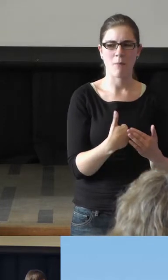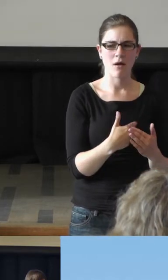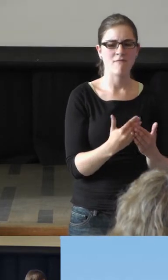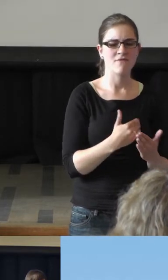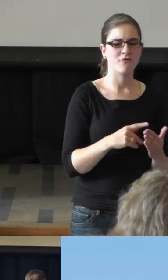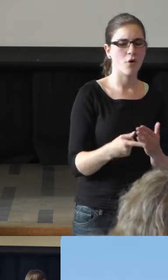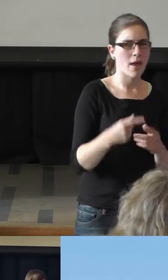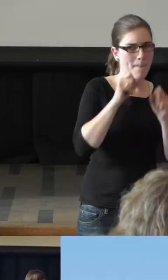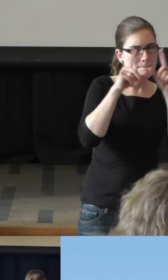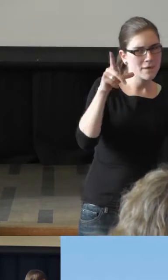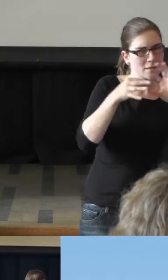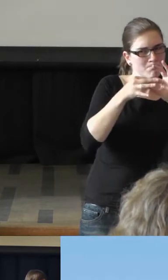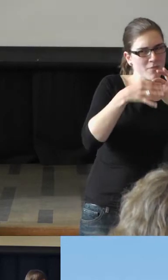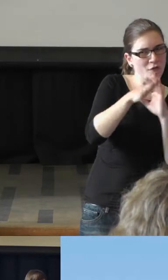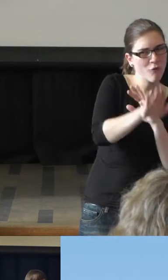wurde,